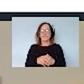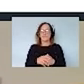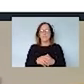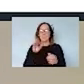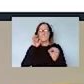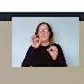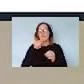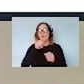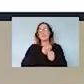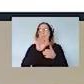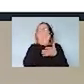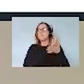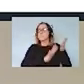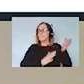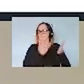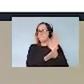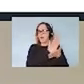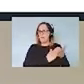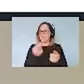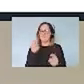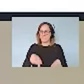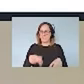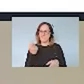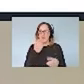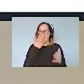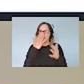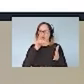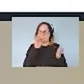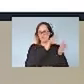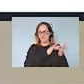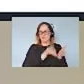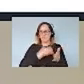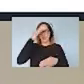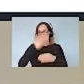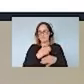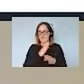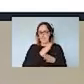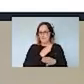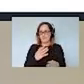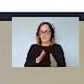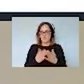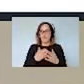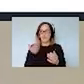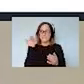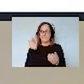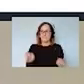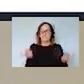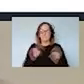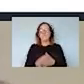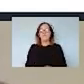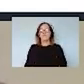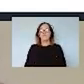informacje. To jest mapa, która w tej chwili, tak wygląda mapa Noc Bibliotek w tej chwili. Chwilę temu odpaliliśmy